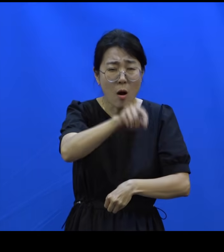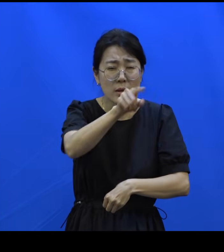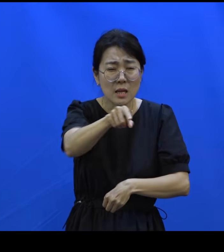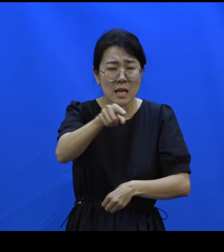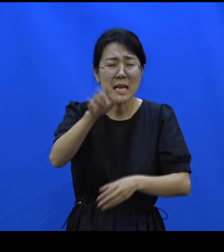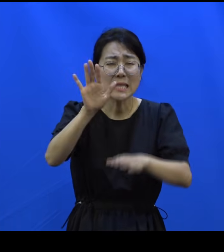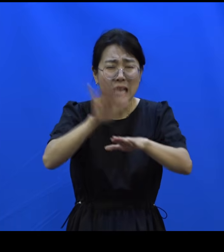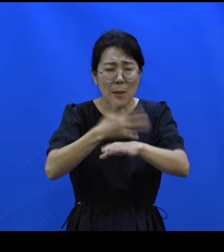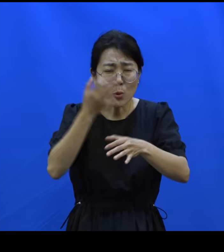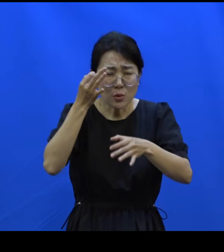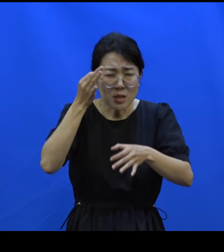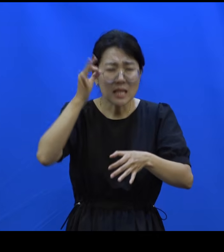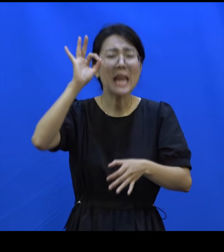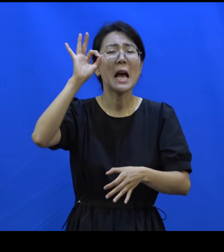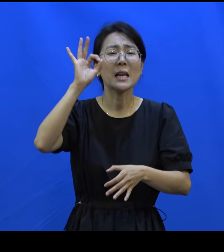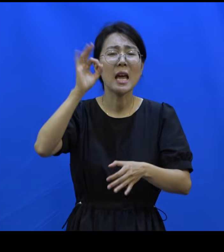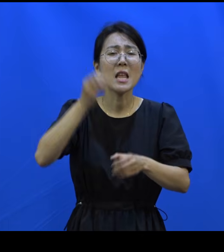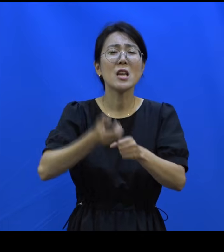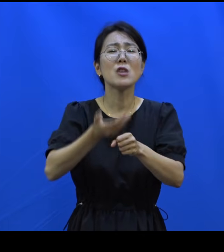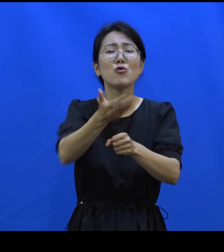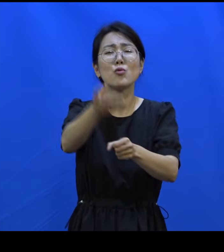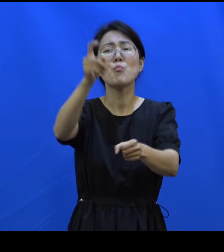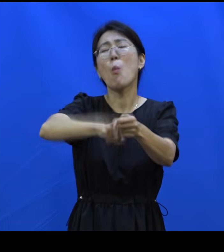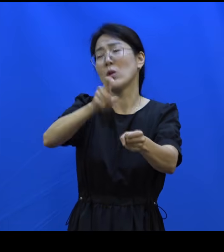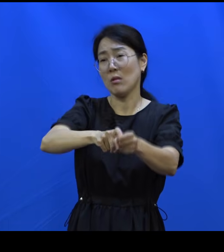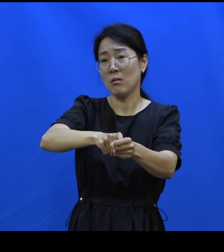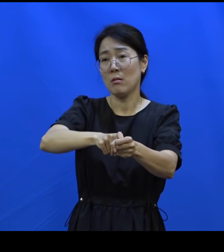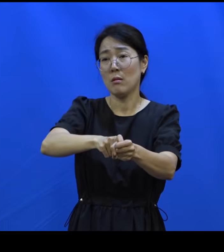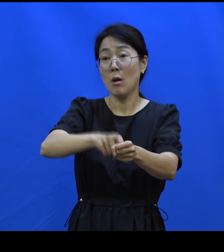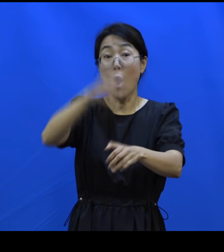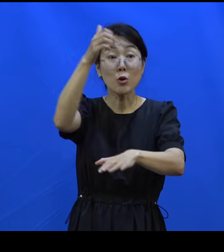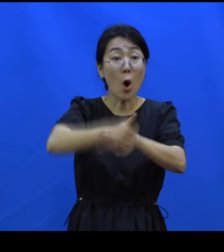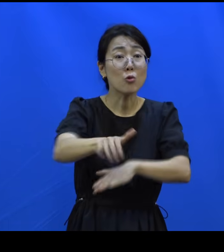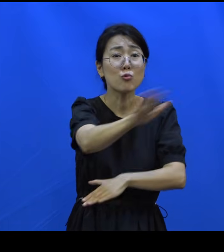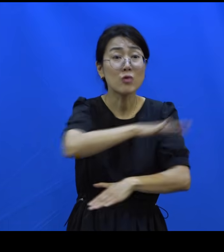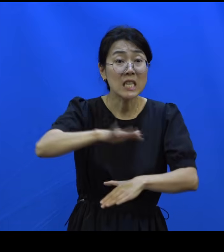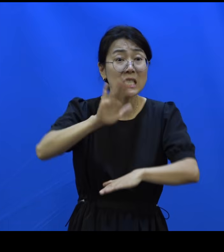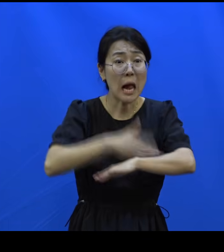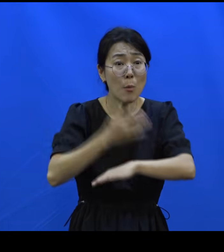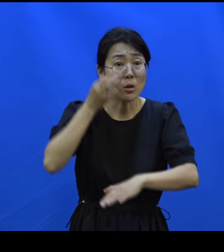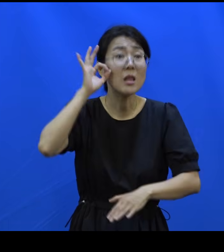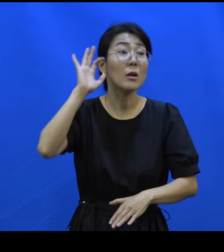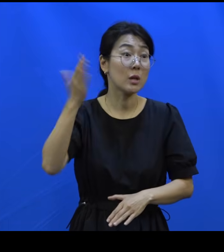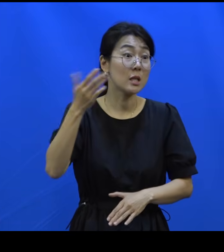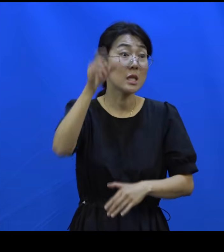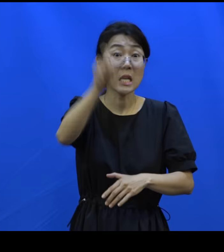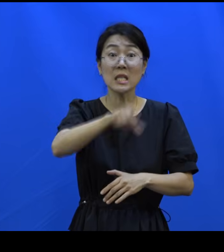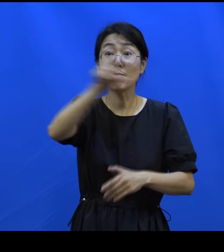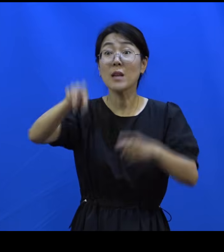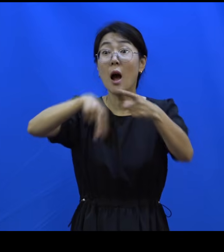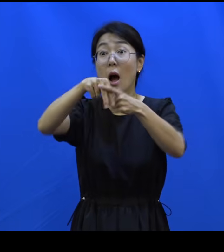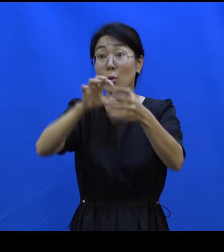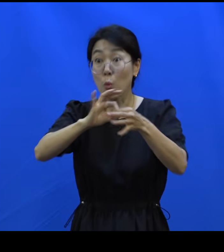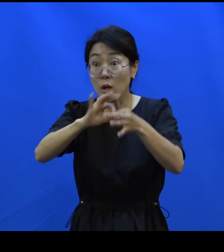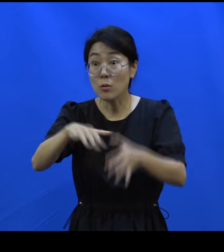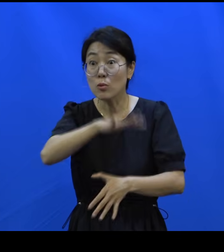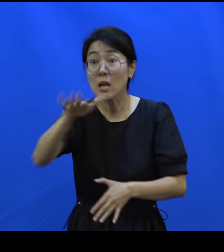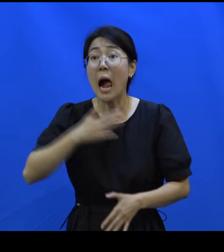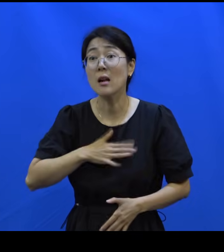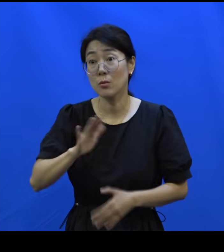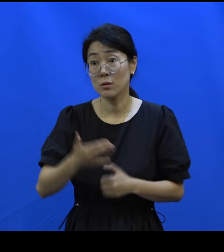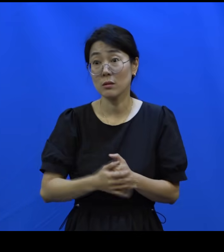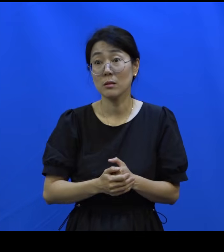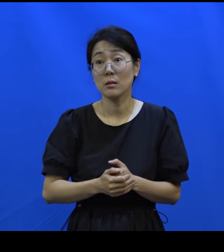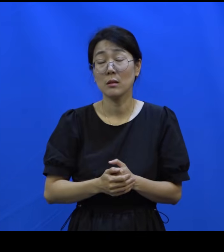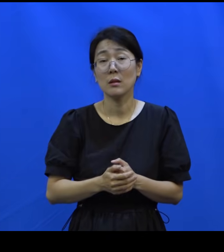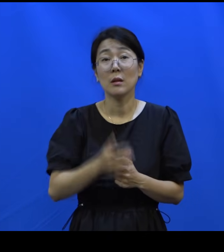동안 모두가 무릎을 꿇게 되는 거죠. 여러분, 둘째는 40절에 또 너를 고발하여 속옷을 가지고 가는 자에게 겉옷까지도